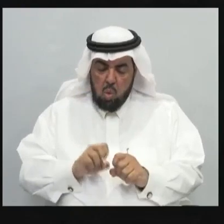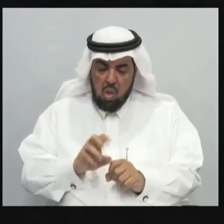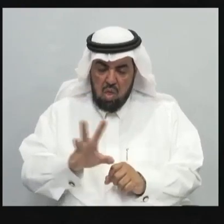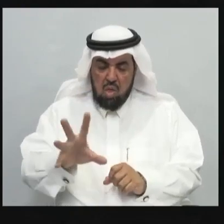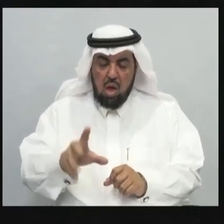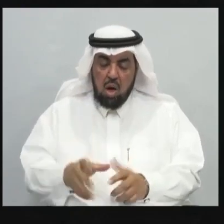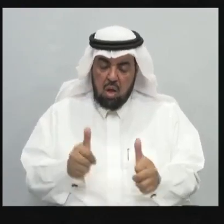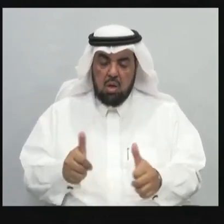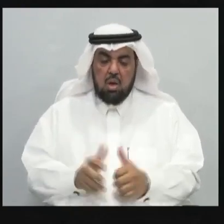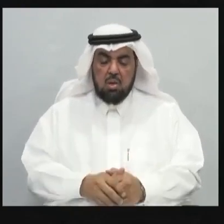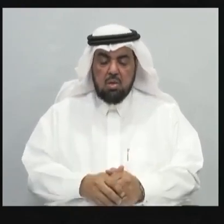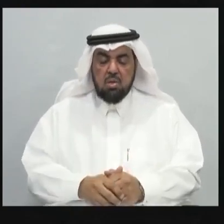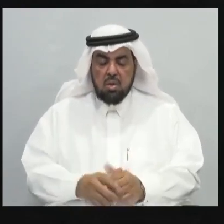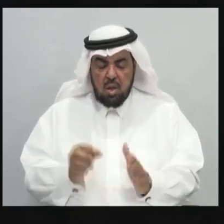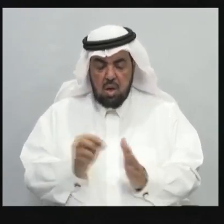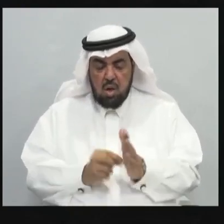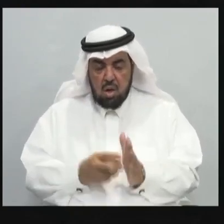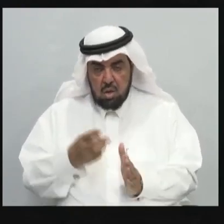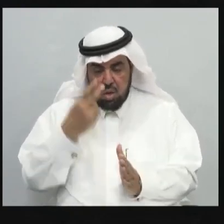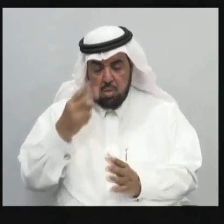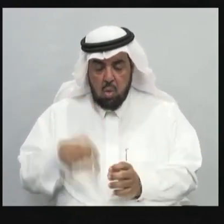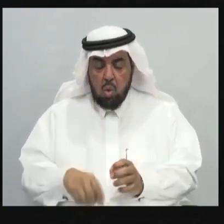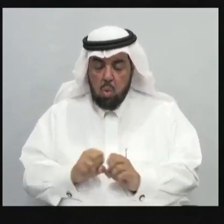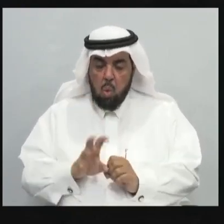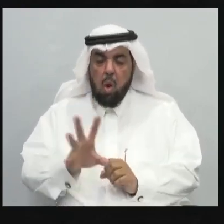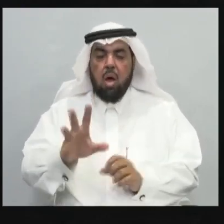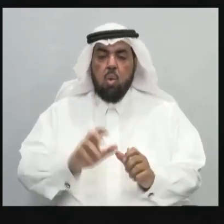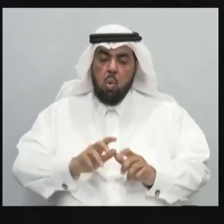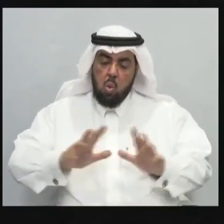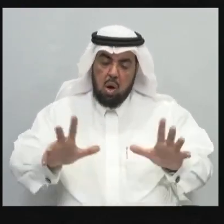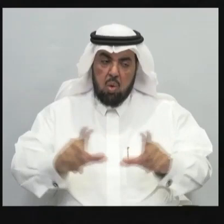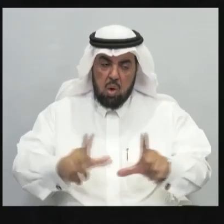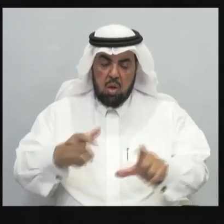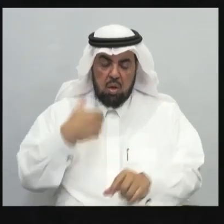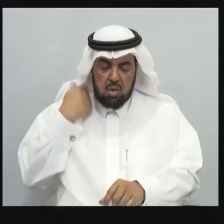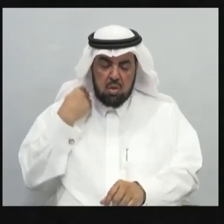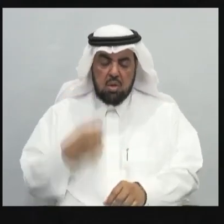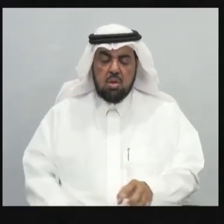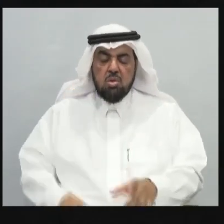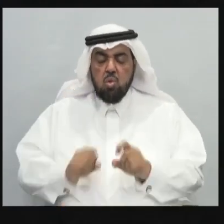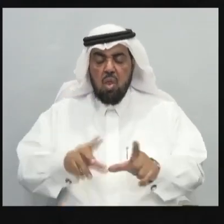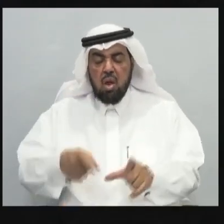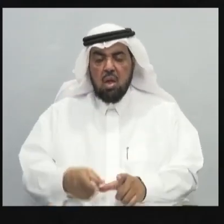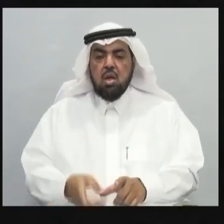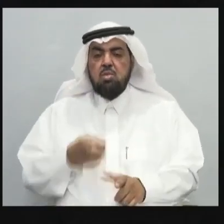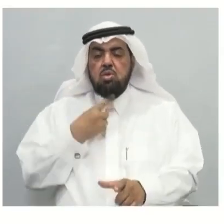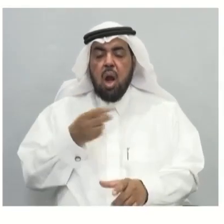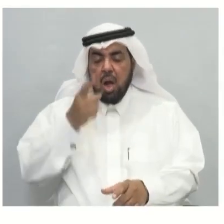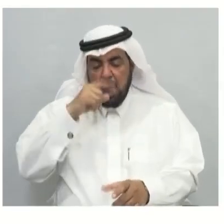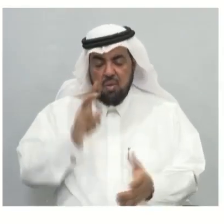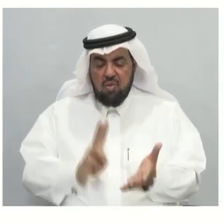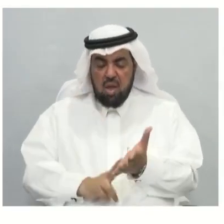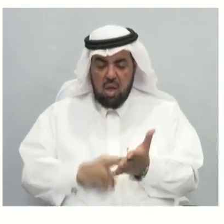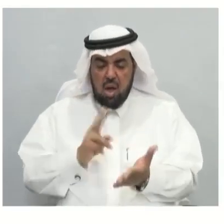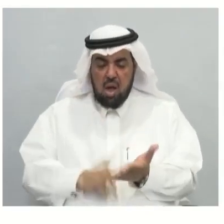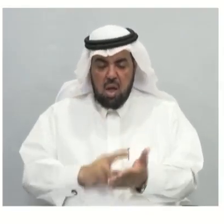صراحه ذكرنا في النقاط السابقه كن واضحا فيجب ان توضح ان هذا يحتاج الى رد فنلاحظ هنا